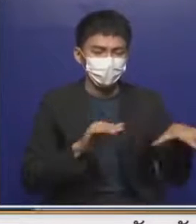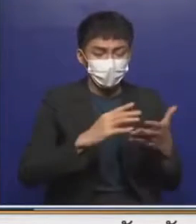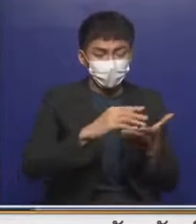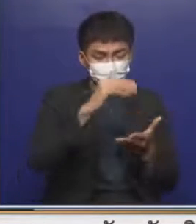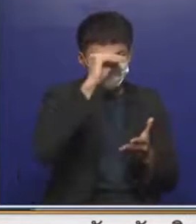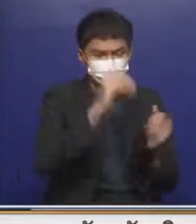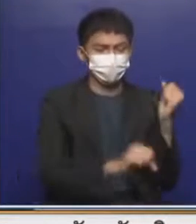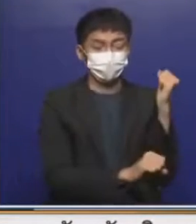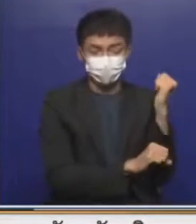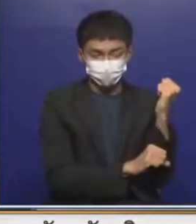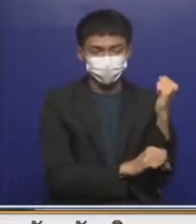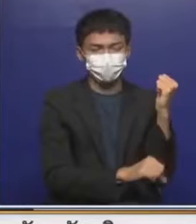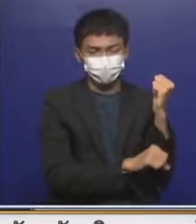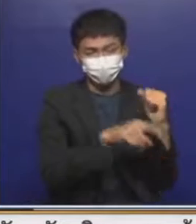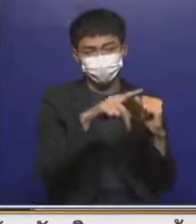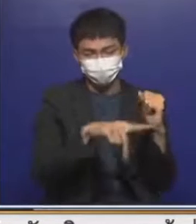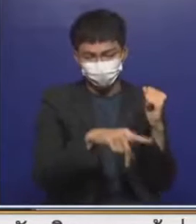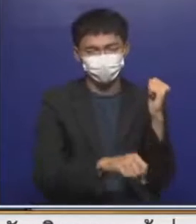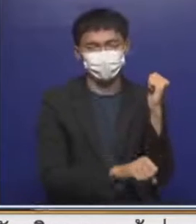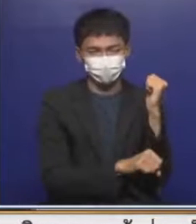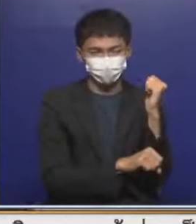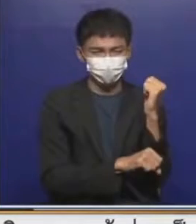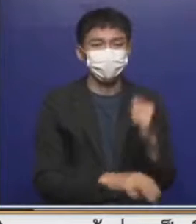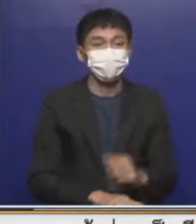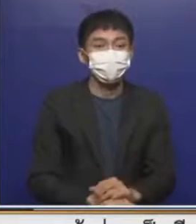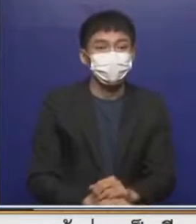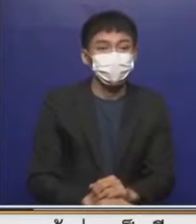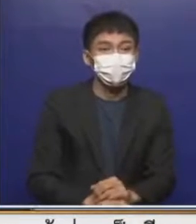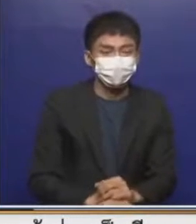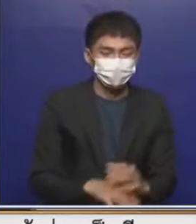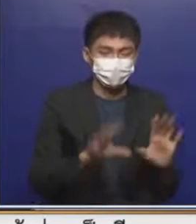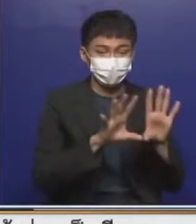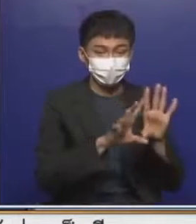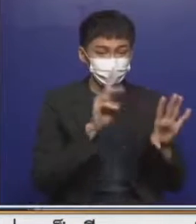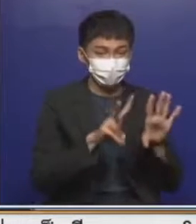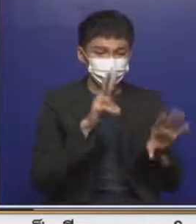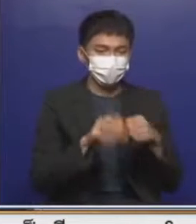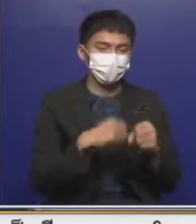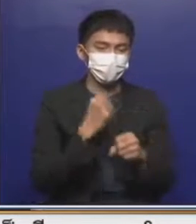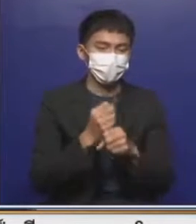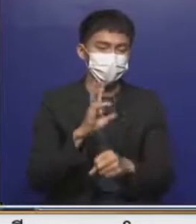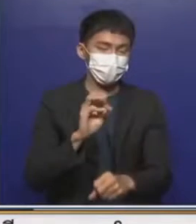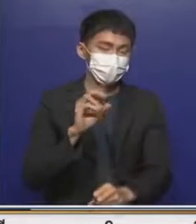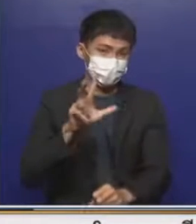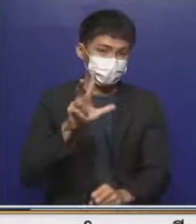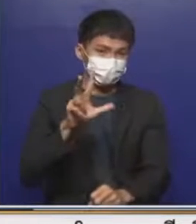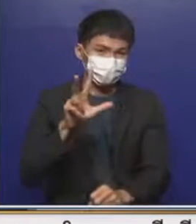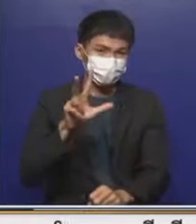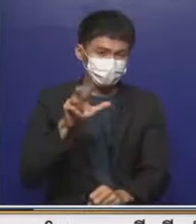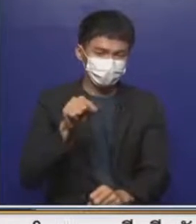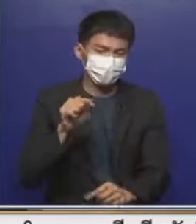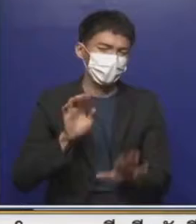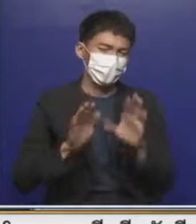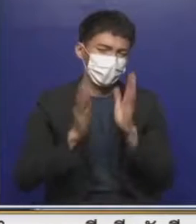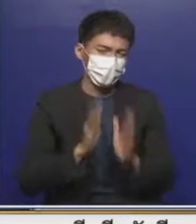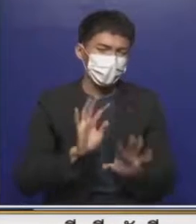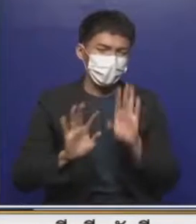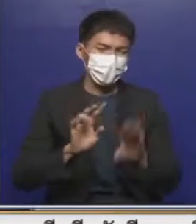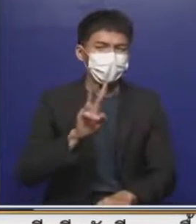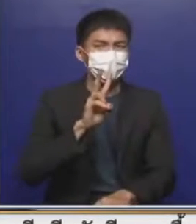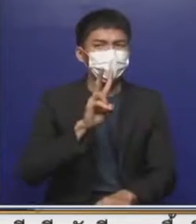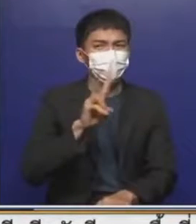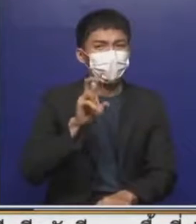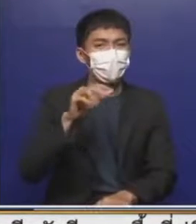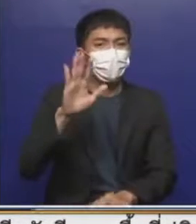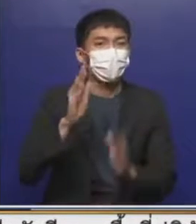ากจนพิเศษจากการสำหรจล่สุดในเทิม 2 ปี 63พบวามีจำนวถึเกืบ 2 ลานคนโดย